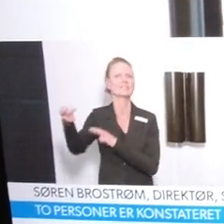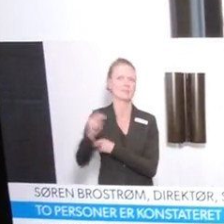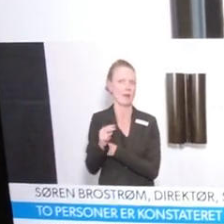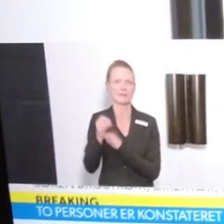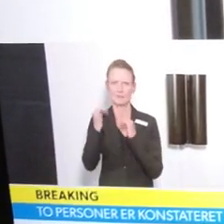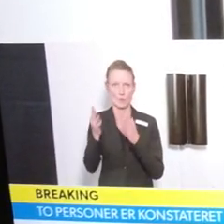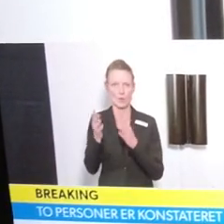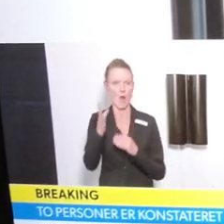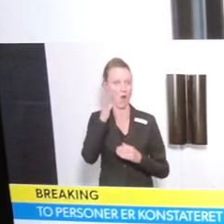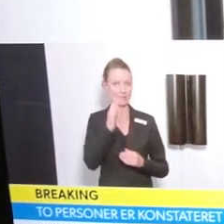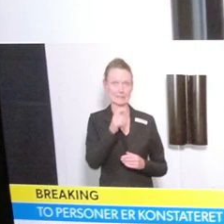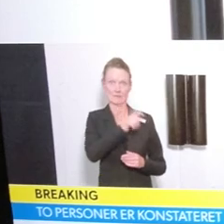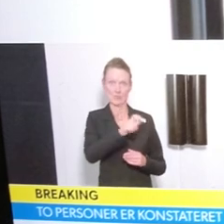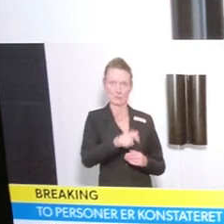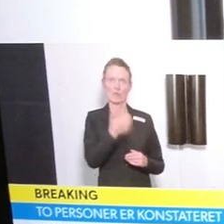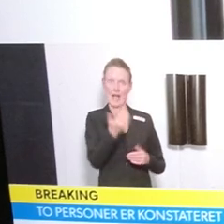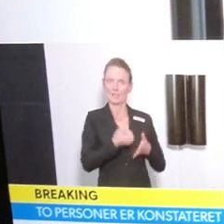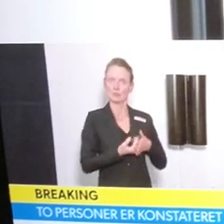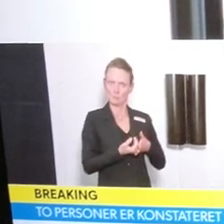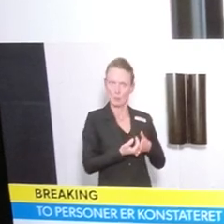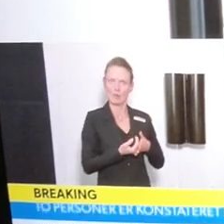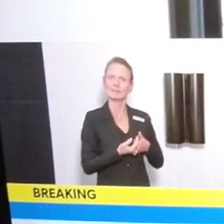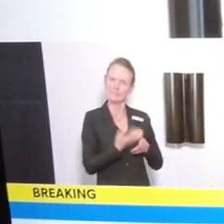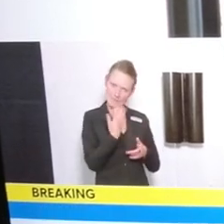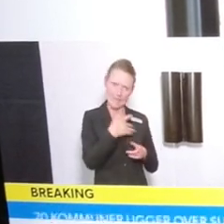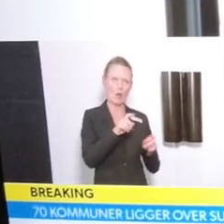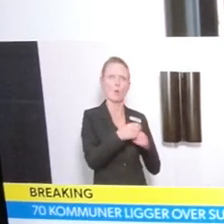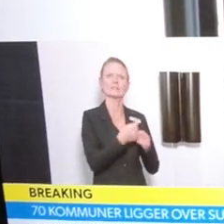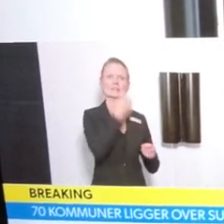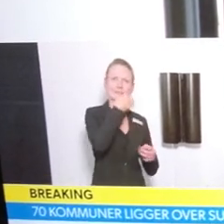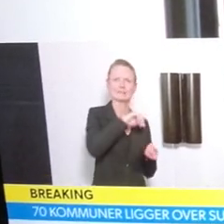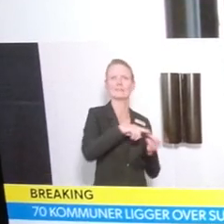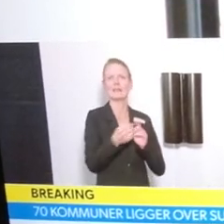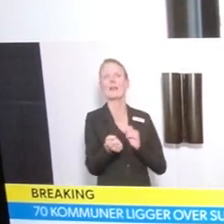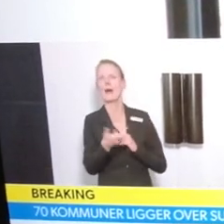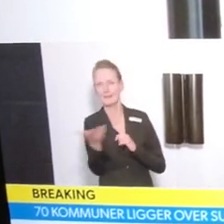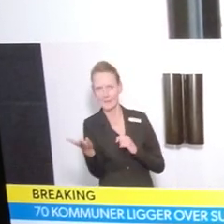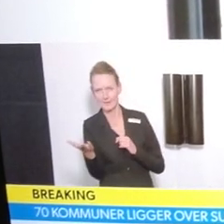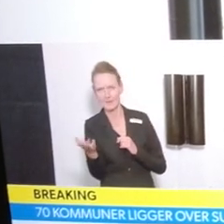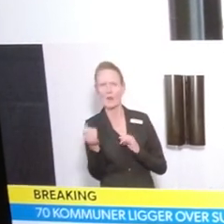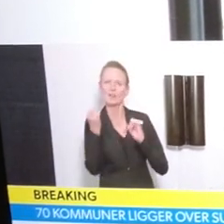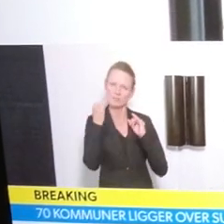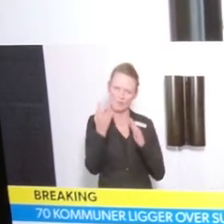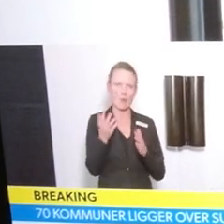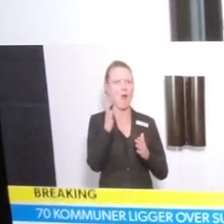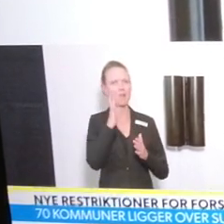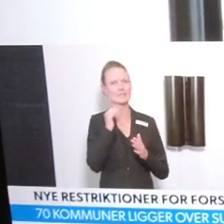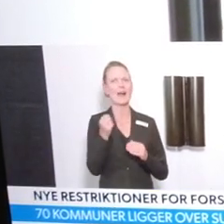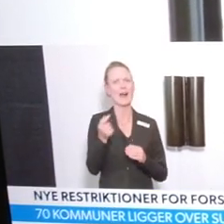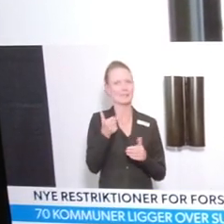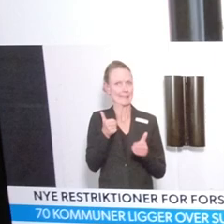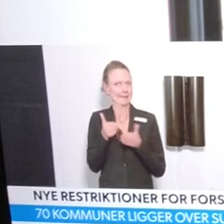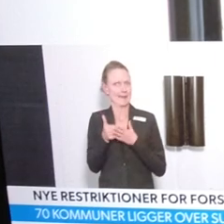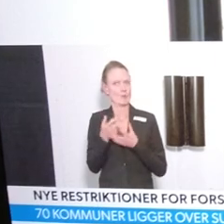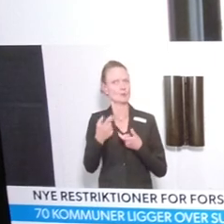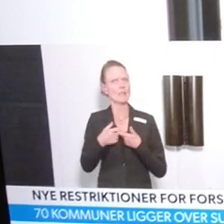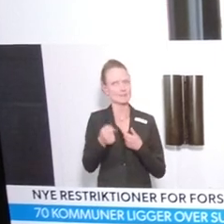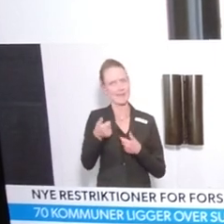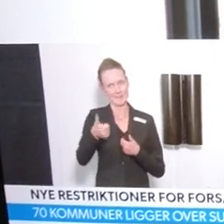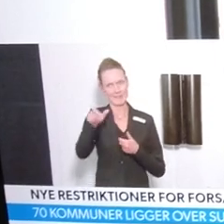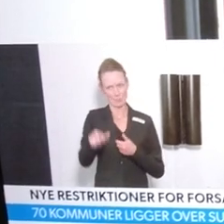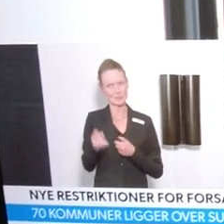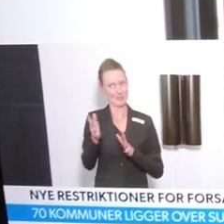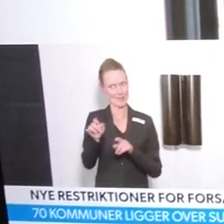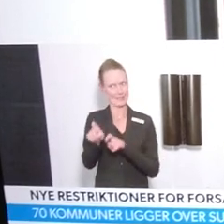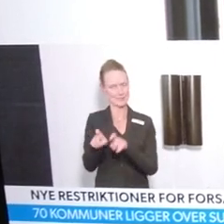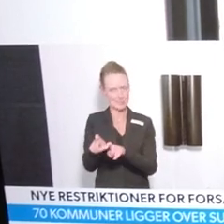selvfølgelig testes hurtigere end andre. De nære kontakter, altså hvis man har været i tæt kontakt med en smitte, så bliver man også prioriteret frem for andre. Så systemet,